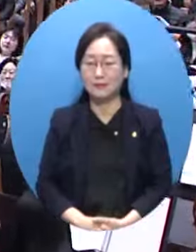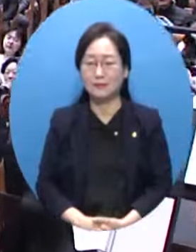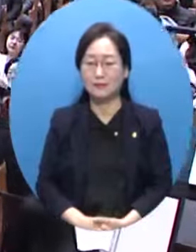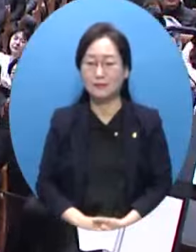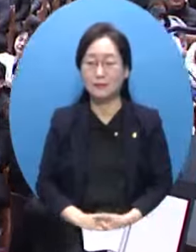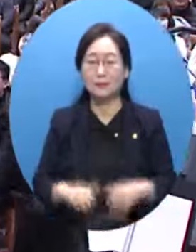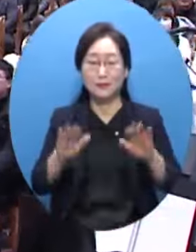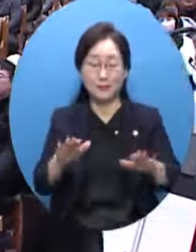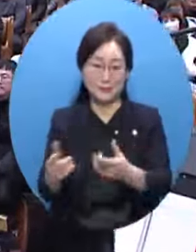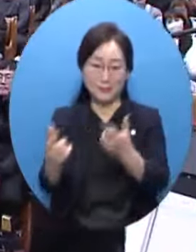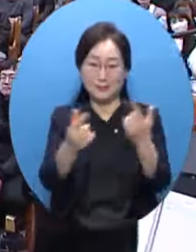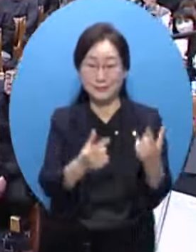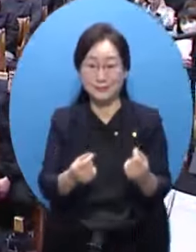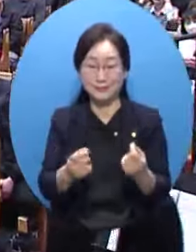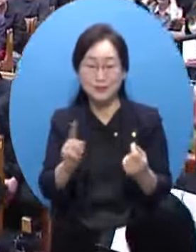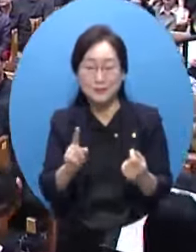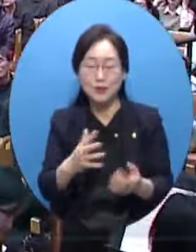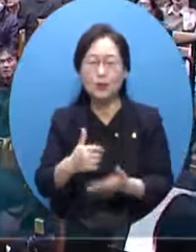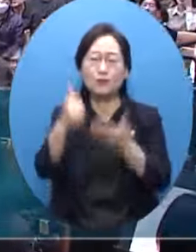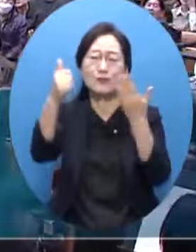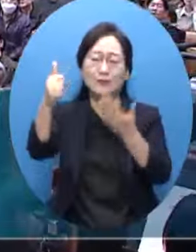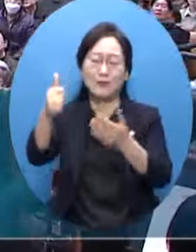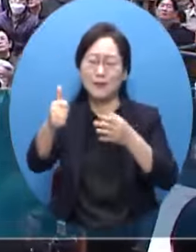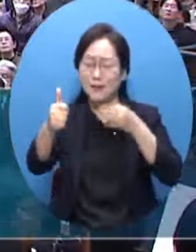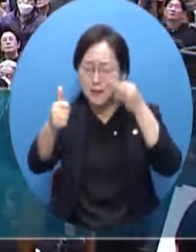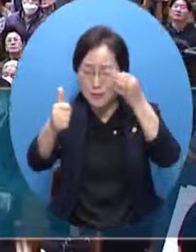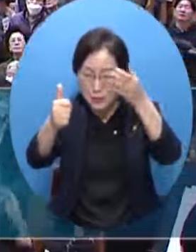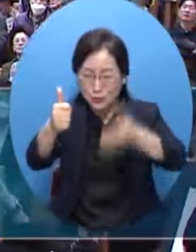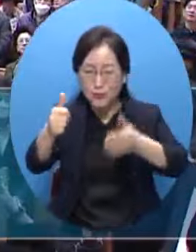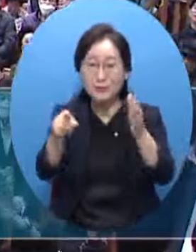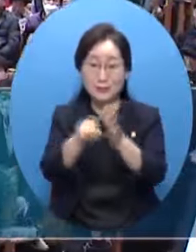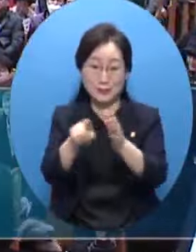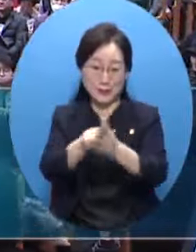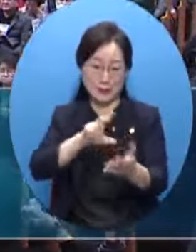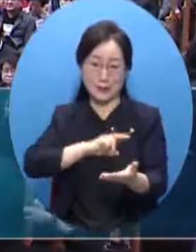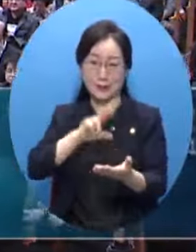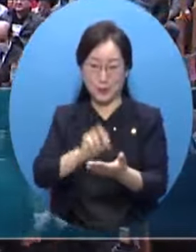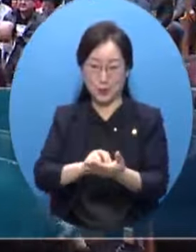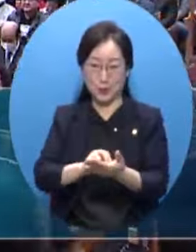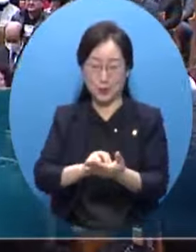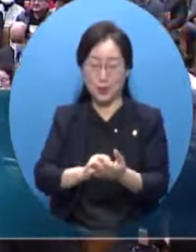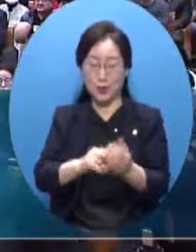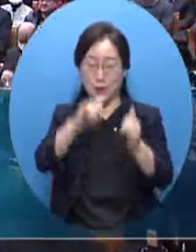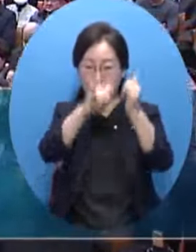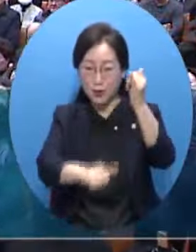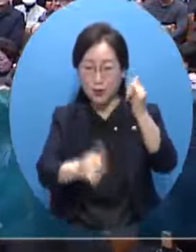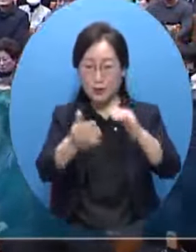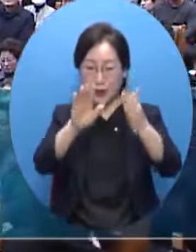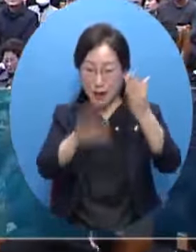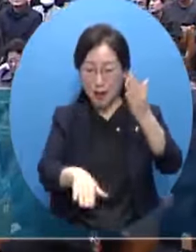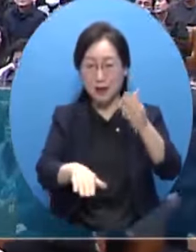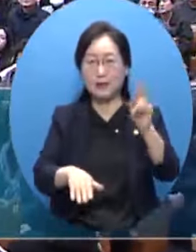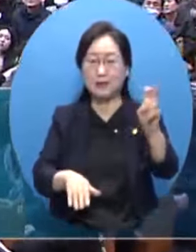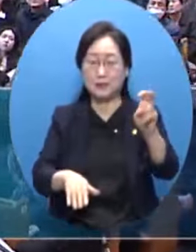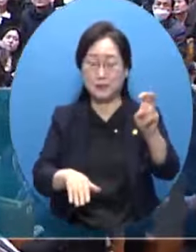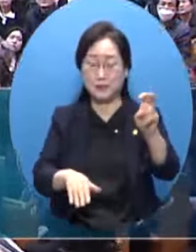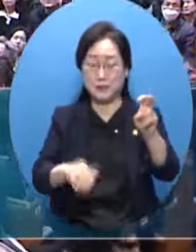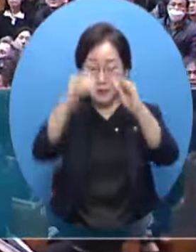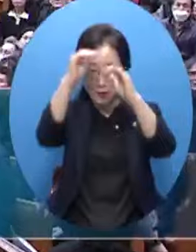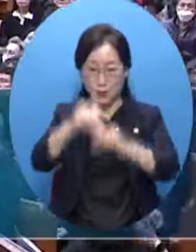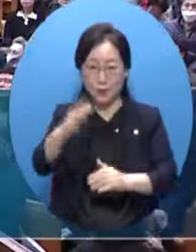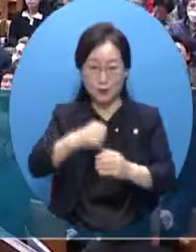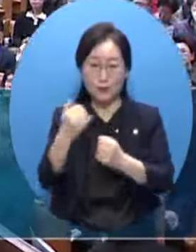오늘 전 여러분과 함께 주님께 간구하는 신앙, 이 같은 제목을 가지고 역대하 20장을 본문으로 해서 함께 말씀의 은혜를 나누기